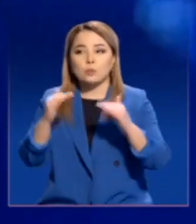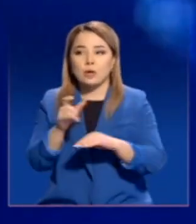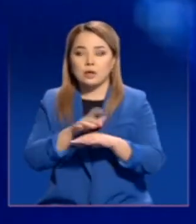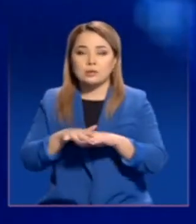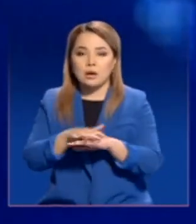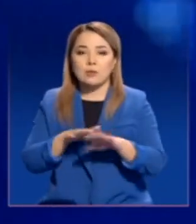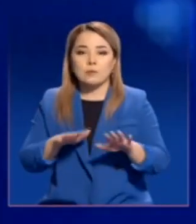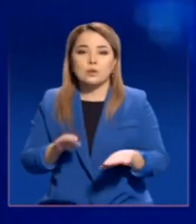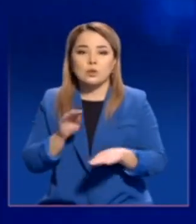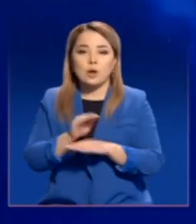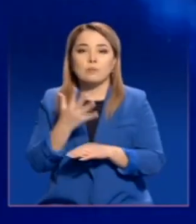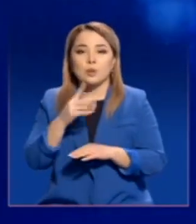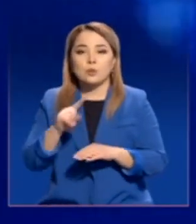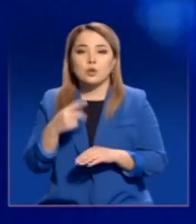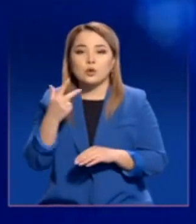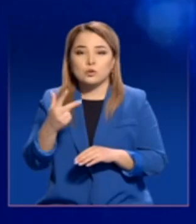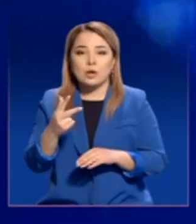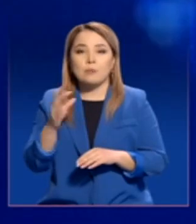халықтың үлесі